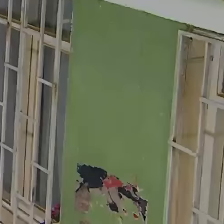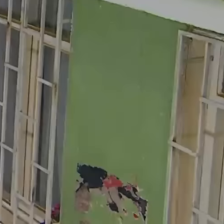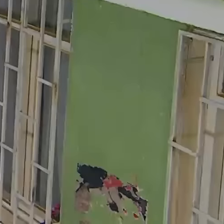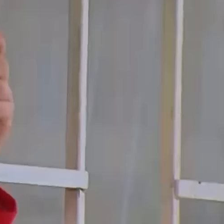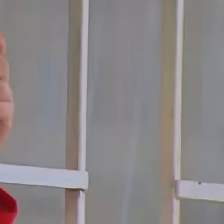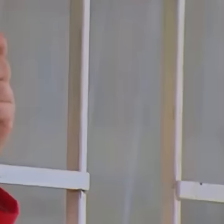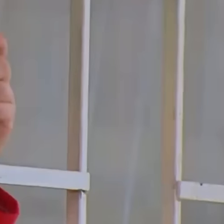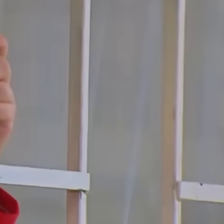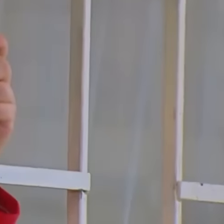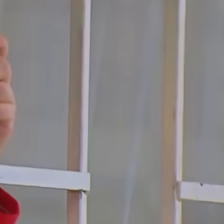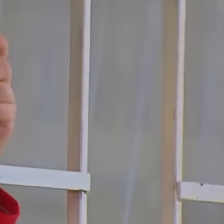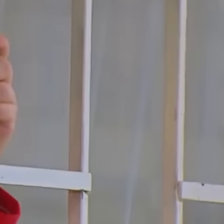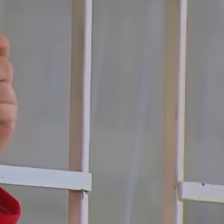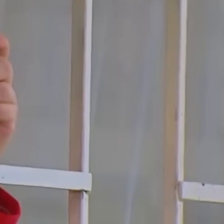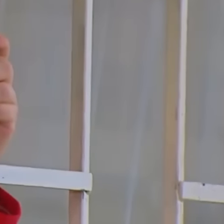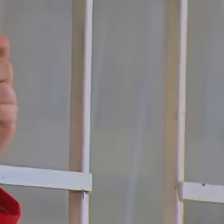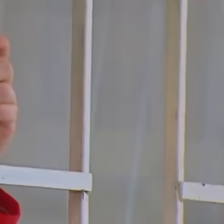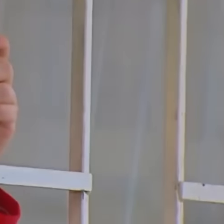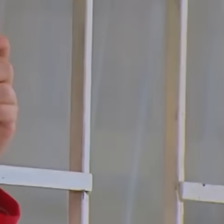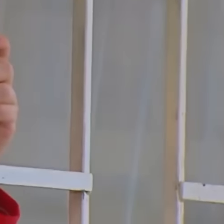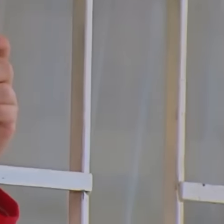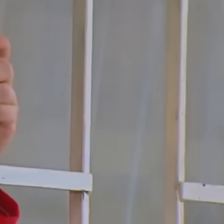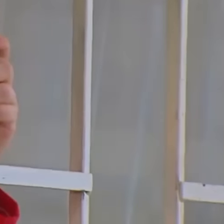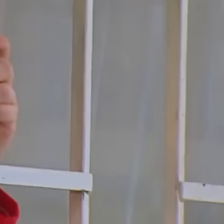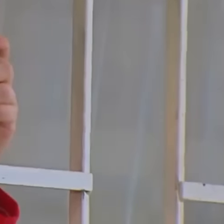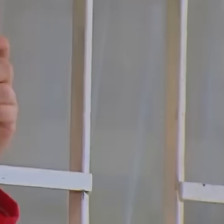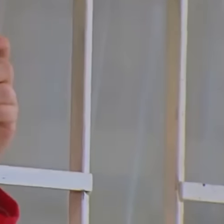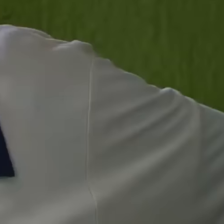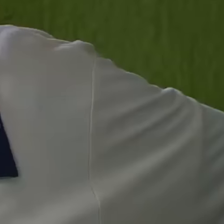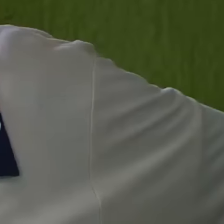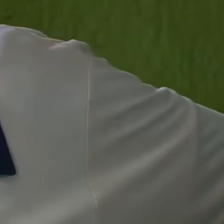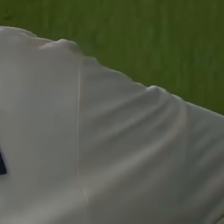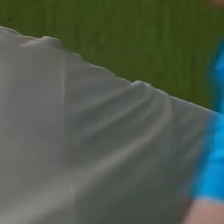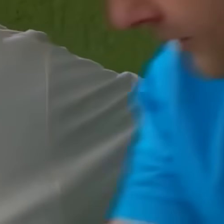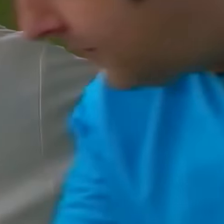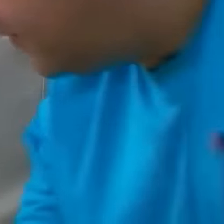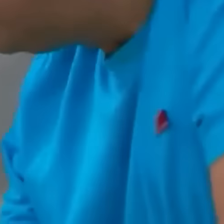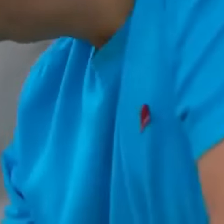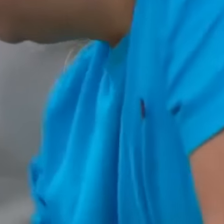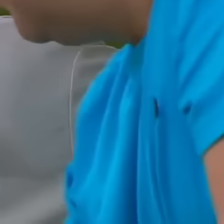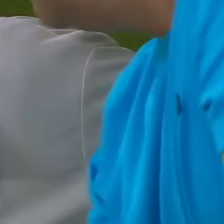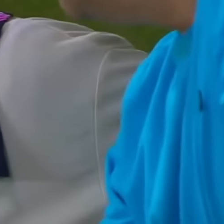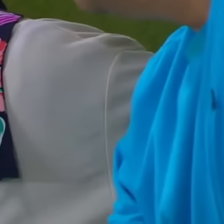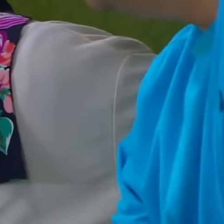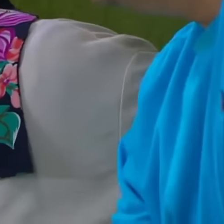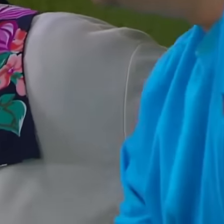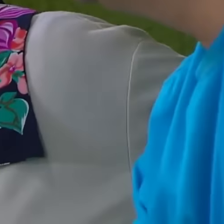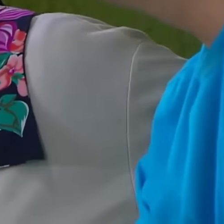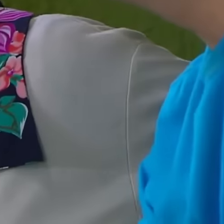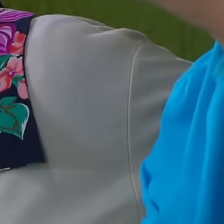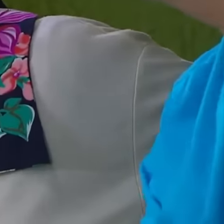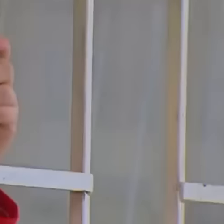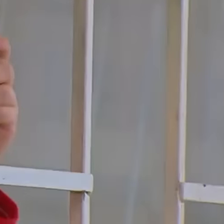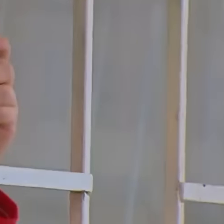elini usulca kafese sokmakta. Nazlı yan pencereden doğru gözlerle izliyor. Rukiye üzgün. Çağatay Spak'ı kafesten